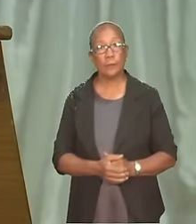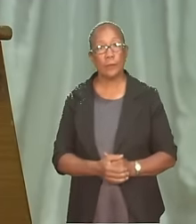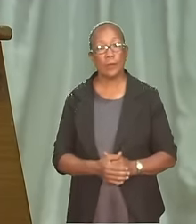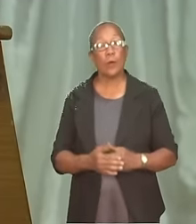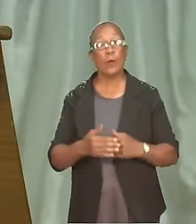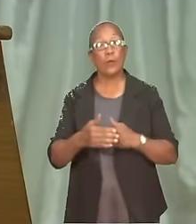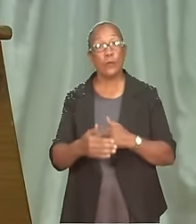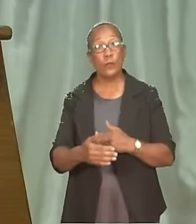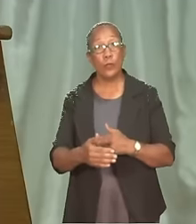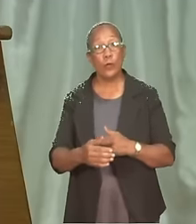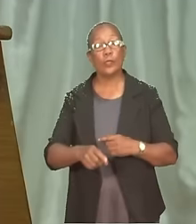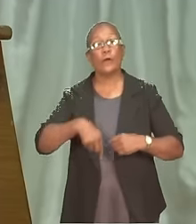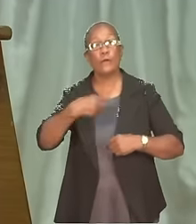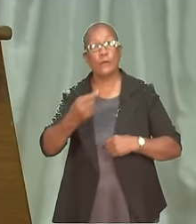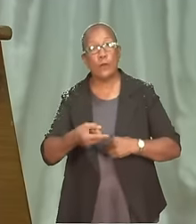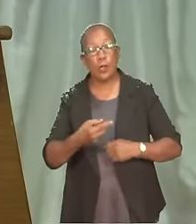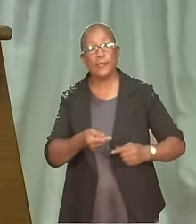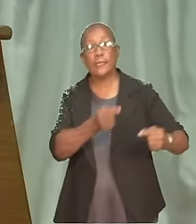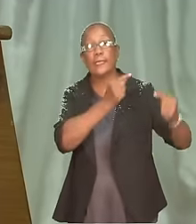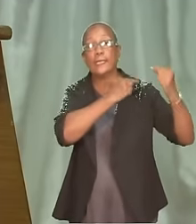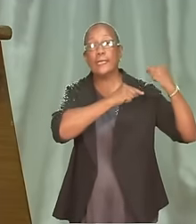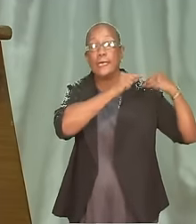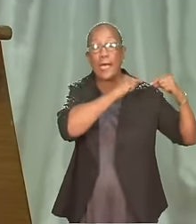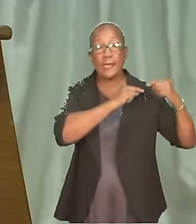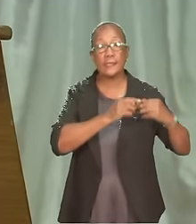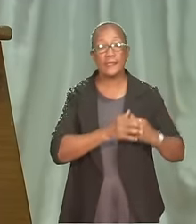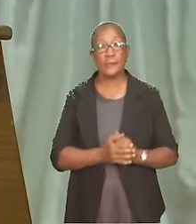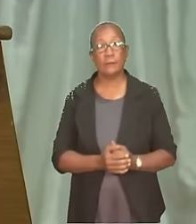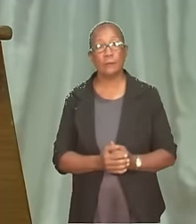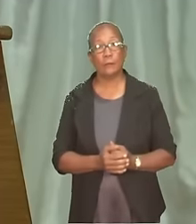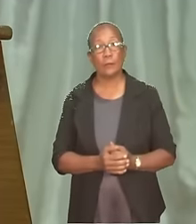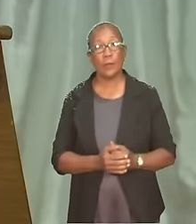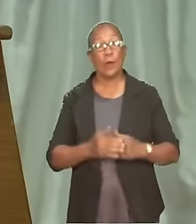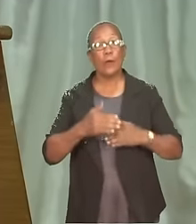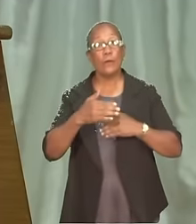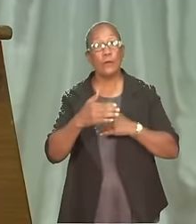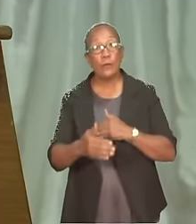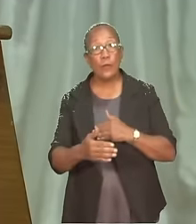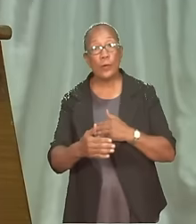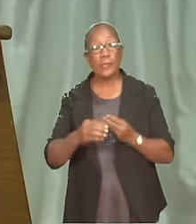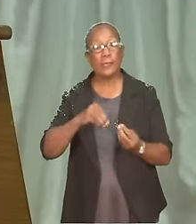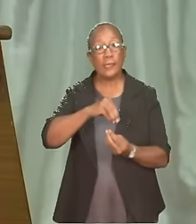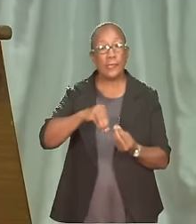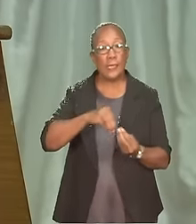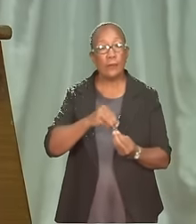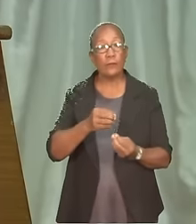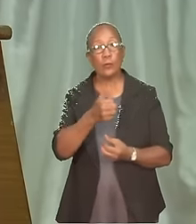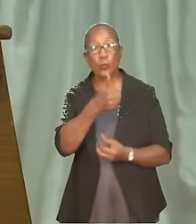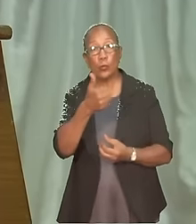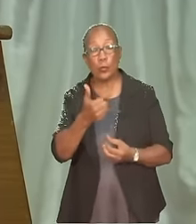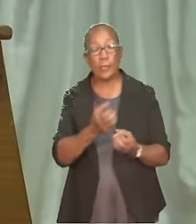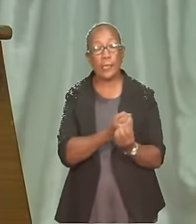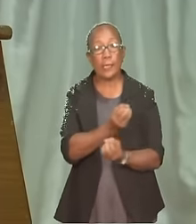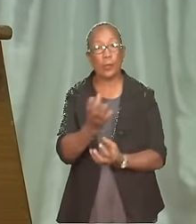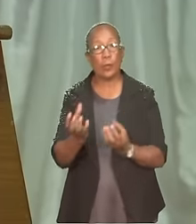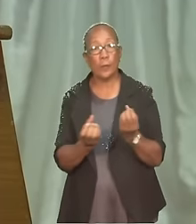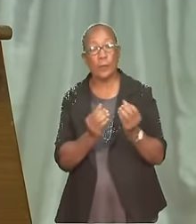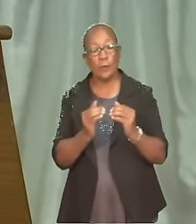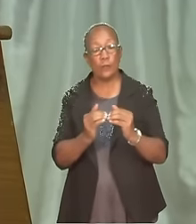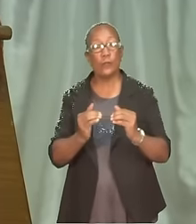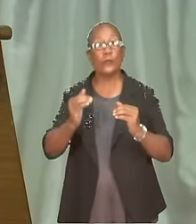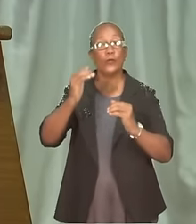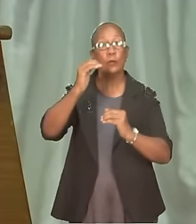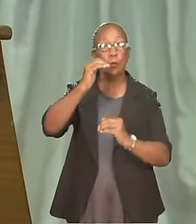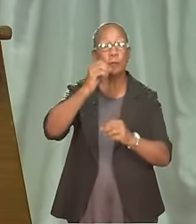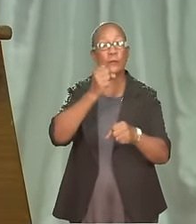voor de volgende generatie, voor diversifieren van de economie, voor verhogen van de